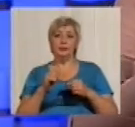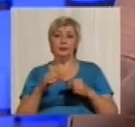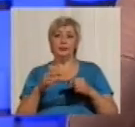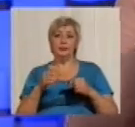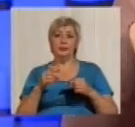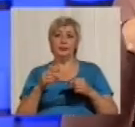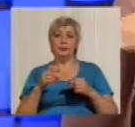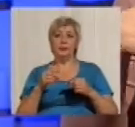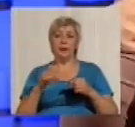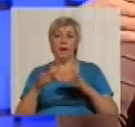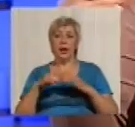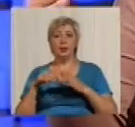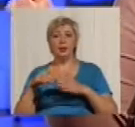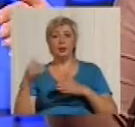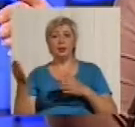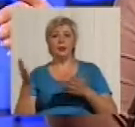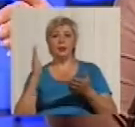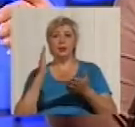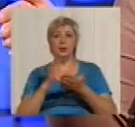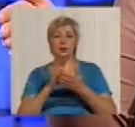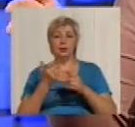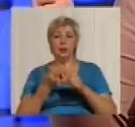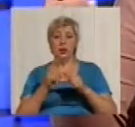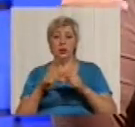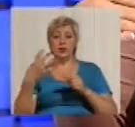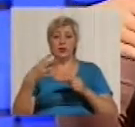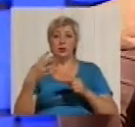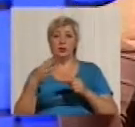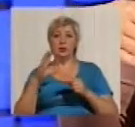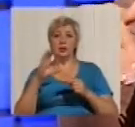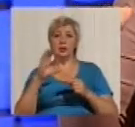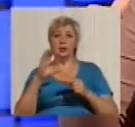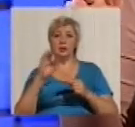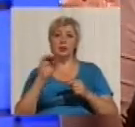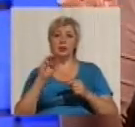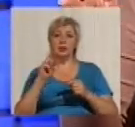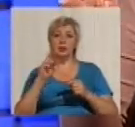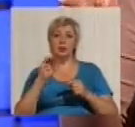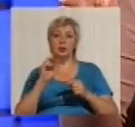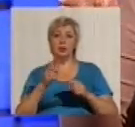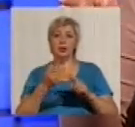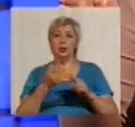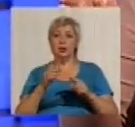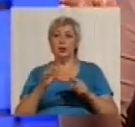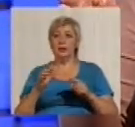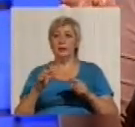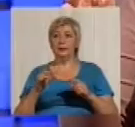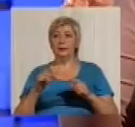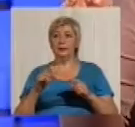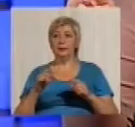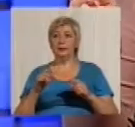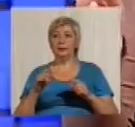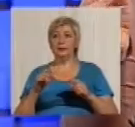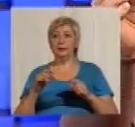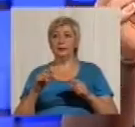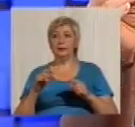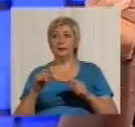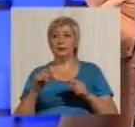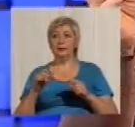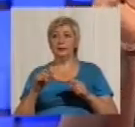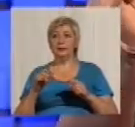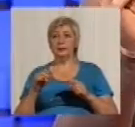років наблюдаю, справа знаходиться якраз ці 40 соток, і якраз майстерні, які... За таким бетонним парканом це ці 40